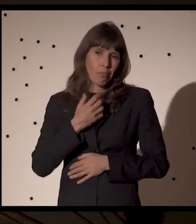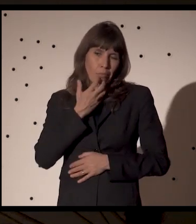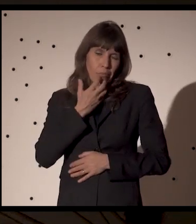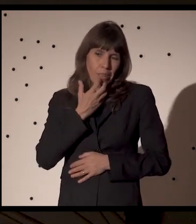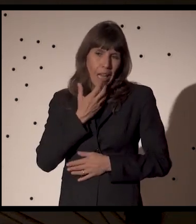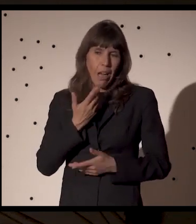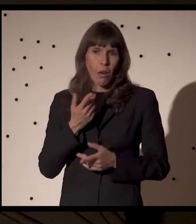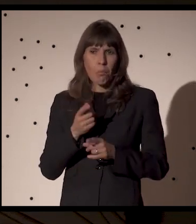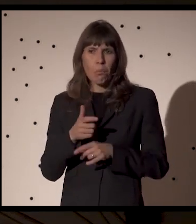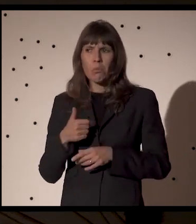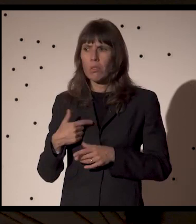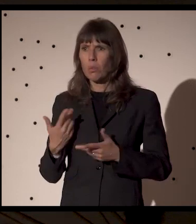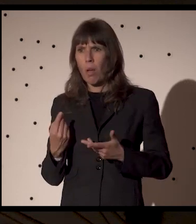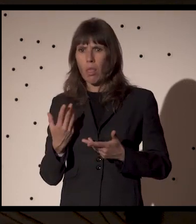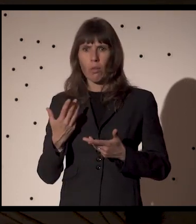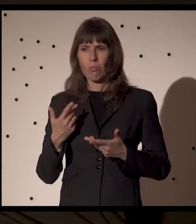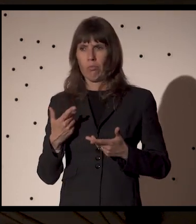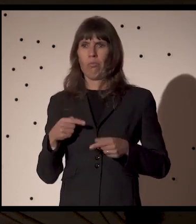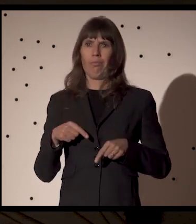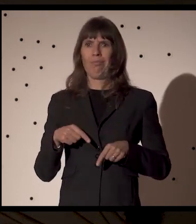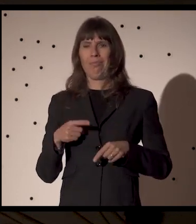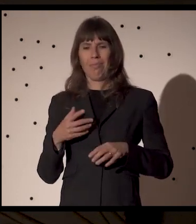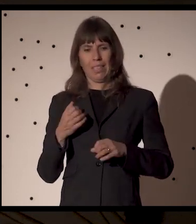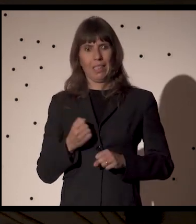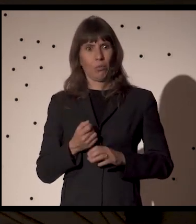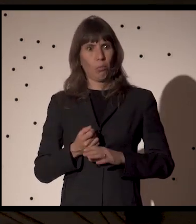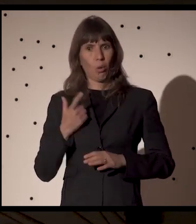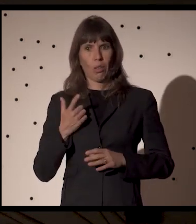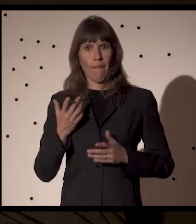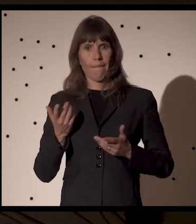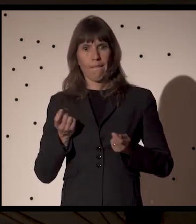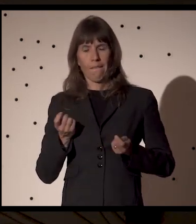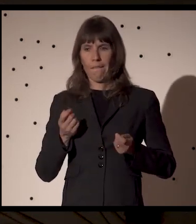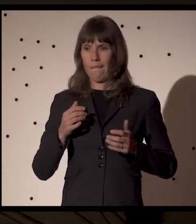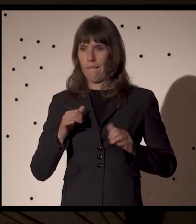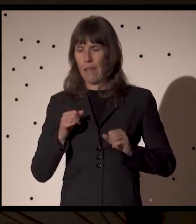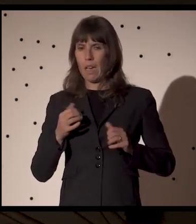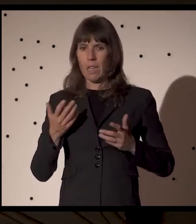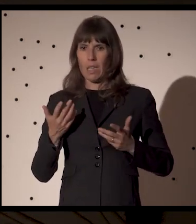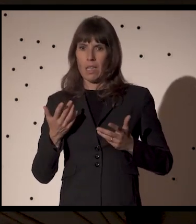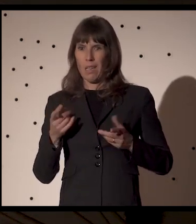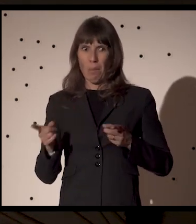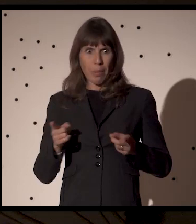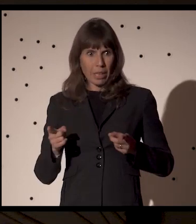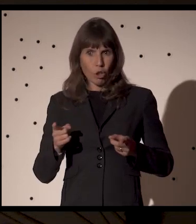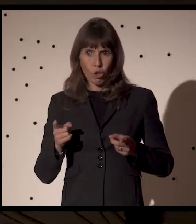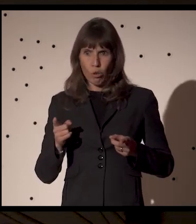trova dover dirigere un'istituzione così così importante in un periodo così